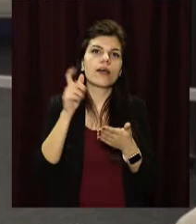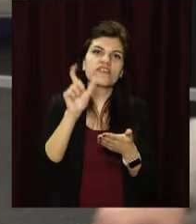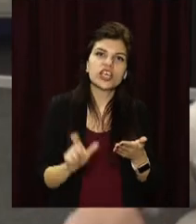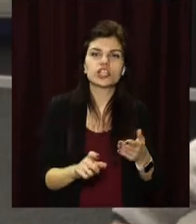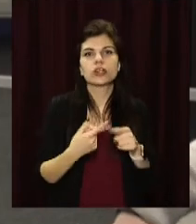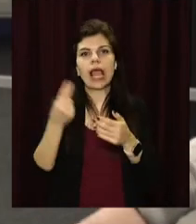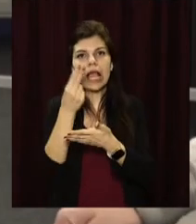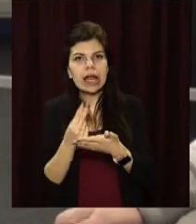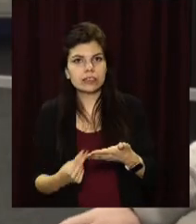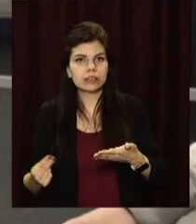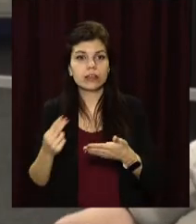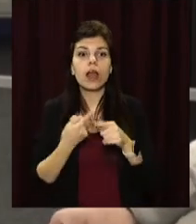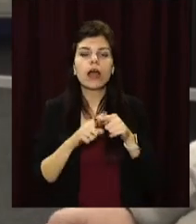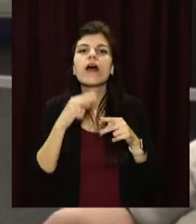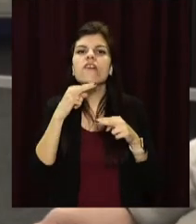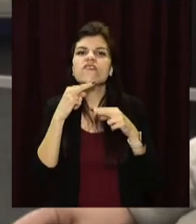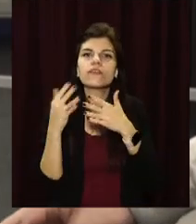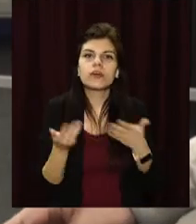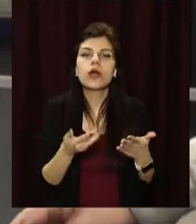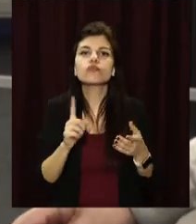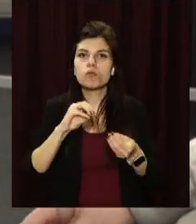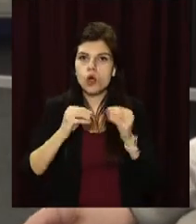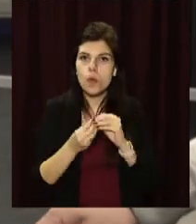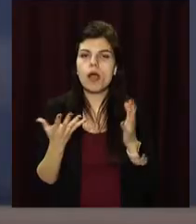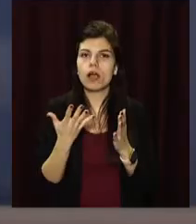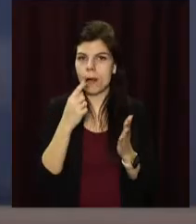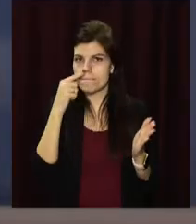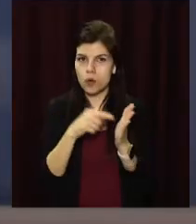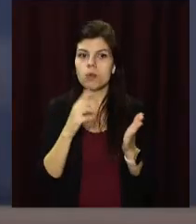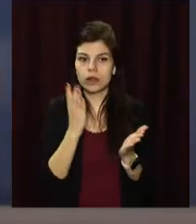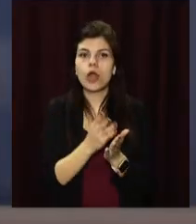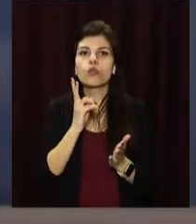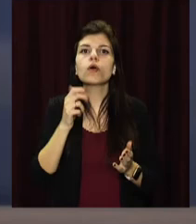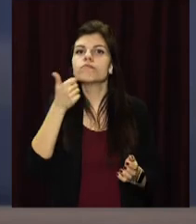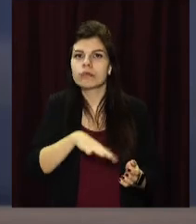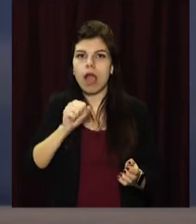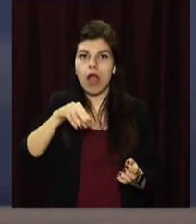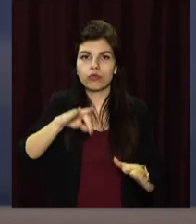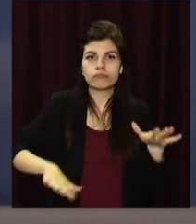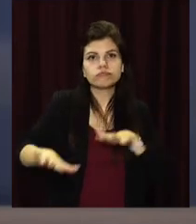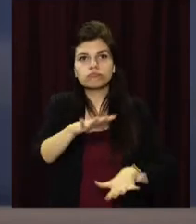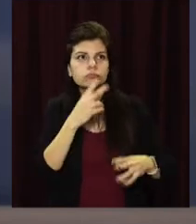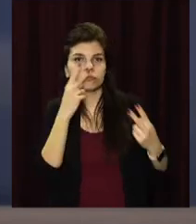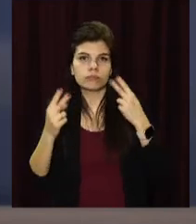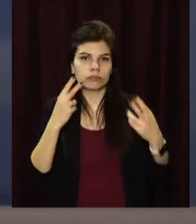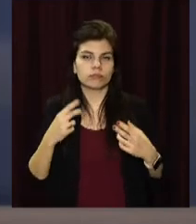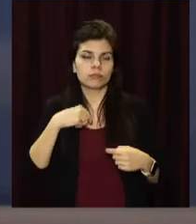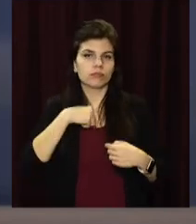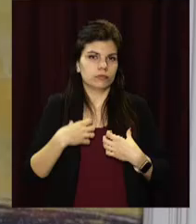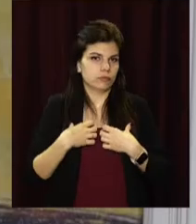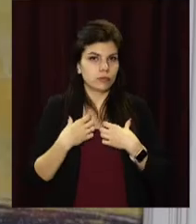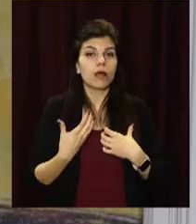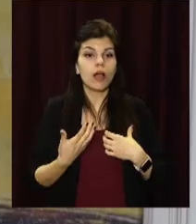Мета проєкту – привернути увагу до проблем, з якими стикаються ті, хто був в зоні бойових дій. Свою збірку поезії про